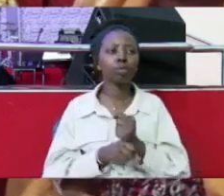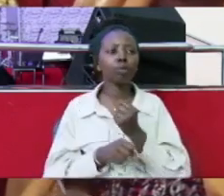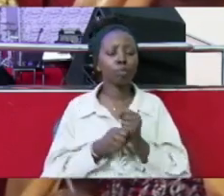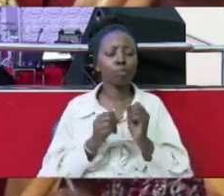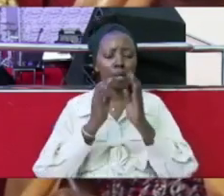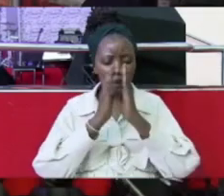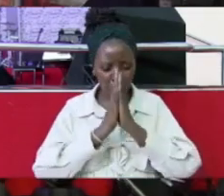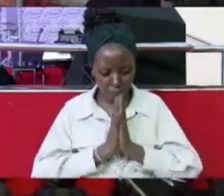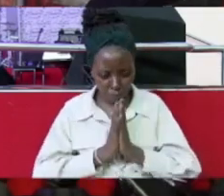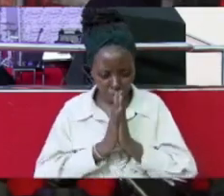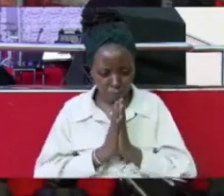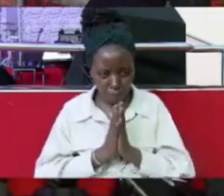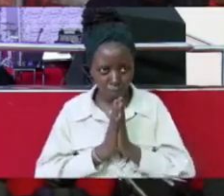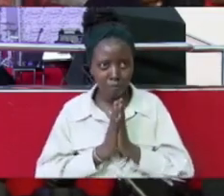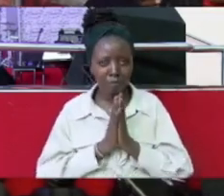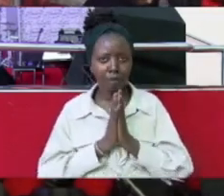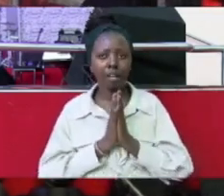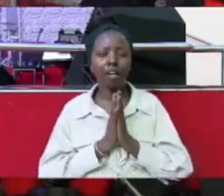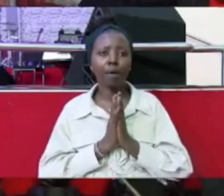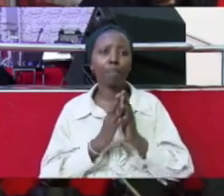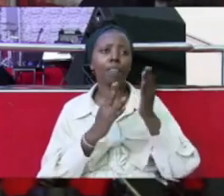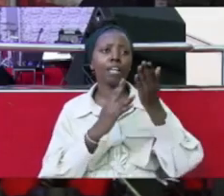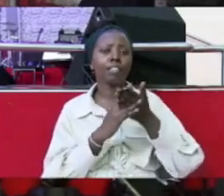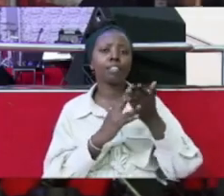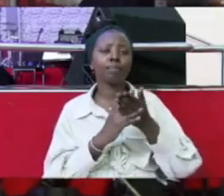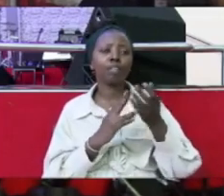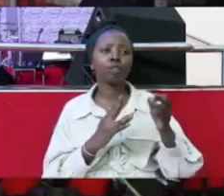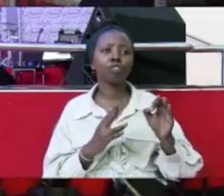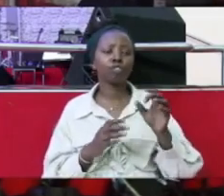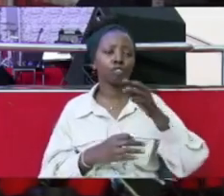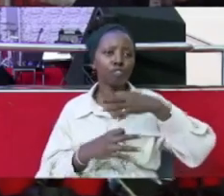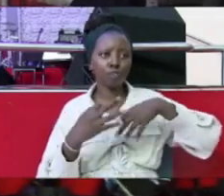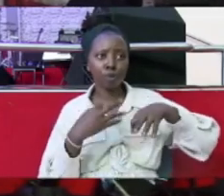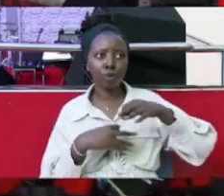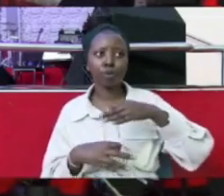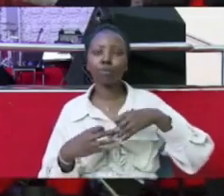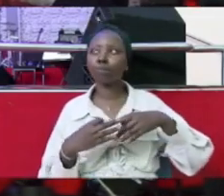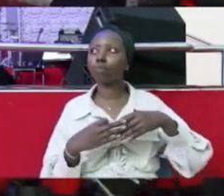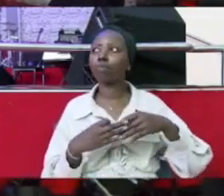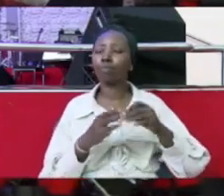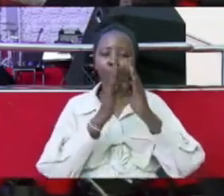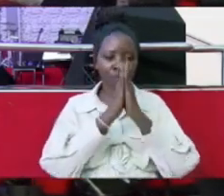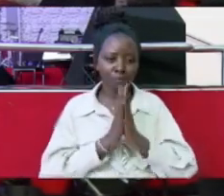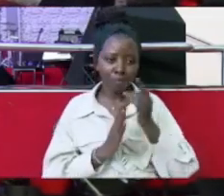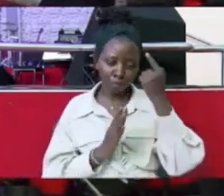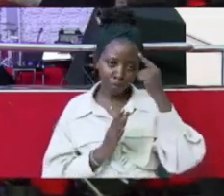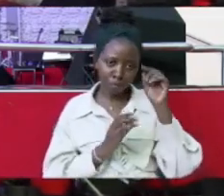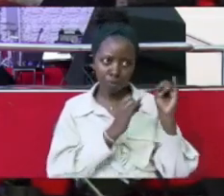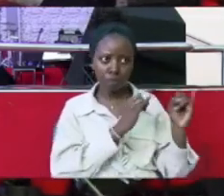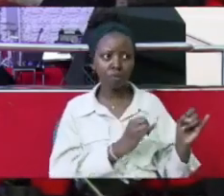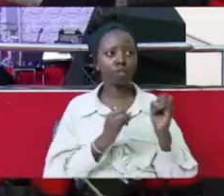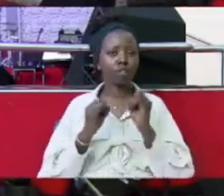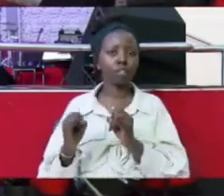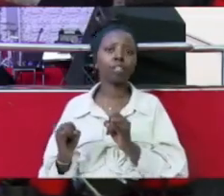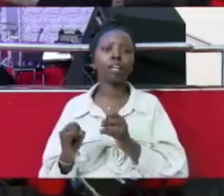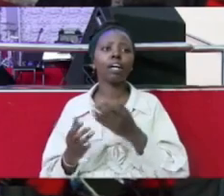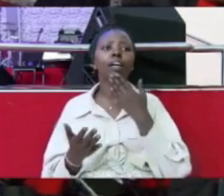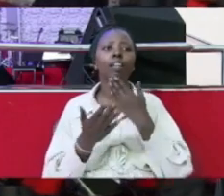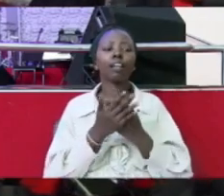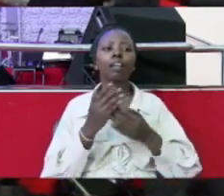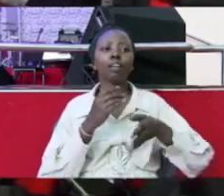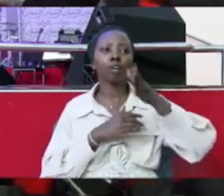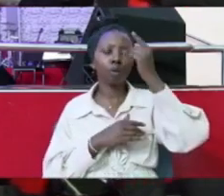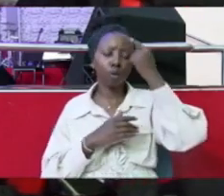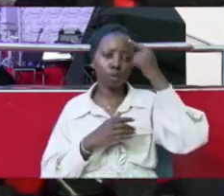Na ufanye maombi kuwa ni sehemu moja ya kati sana katika ushirika. Pray for one another's needs and thank God for the blessings in your